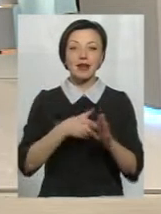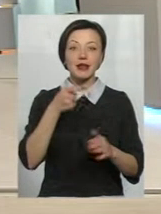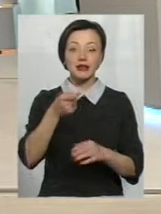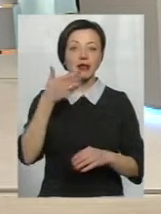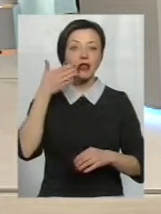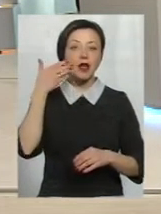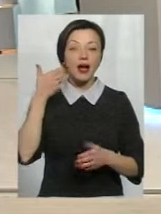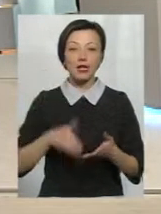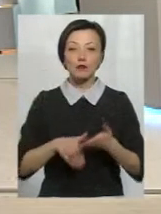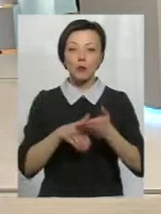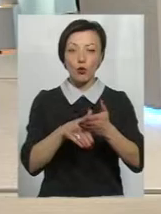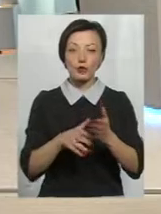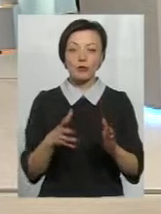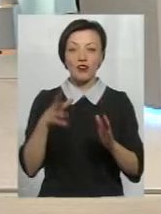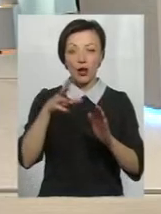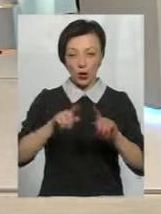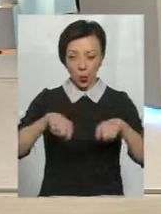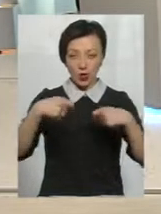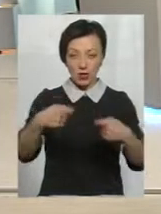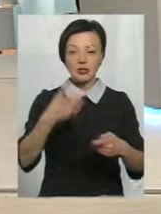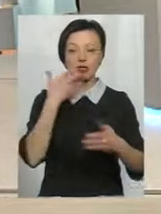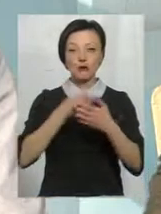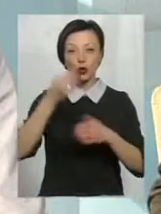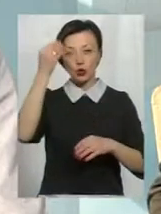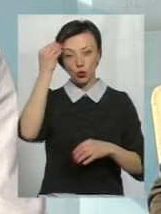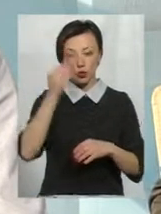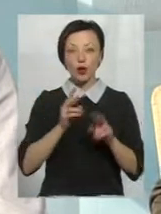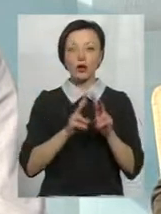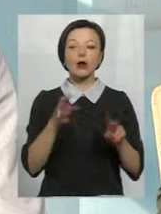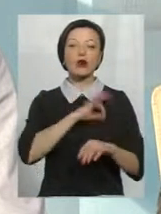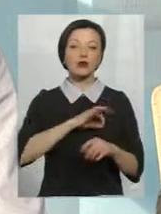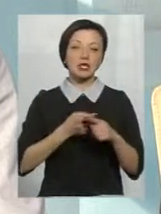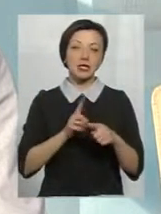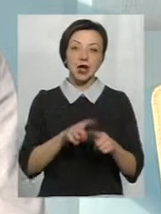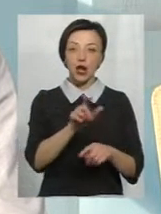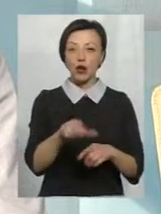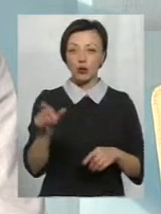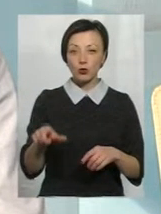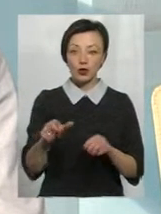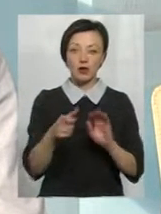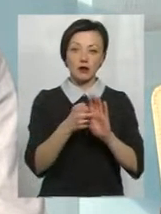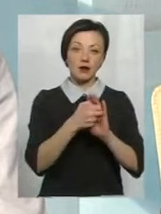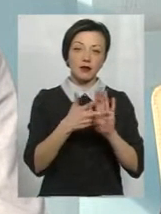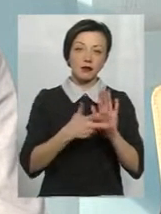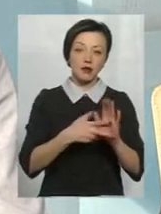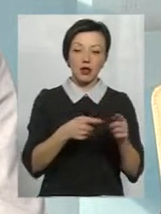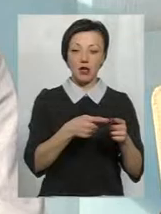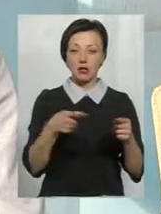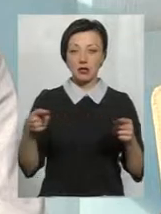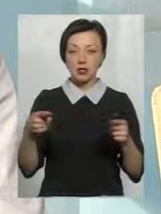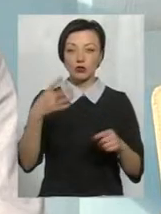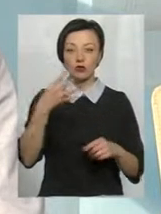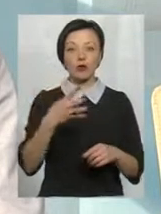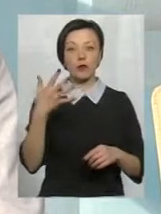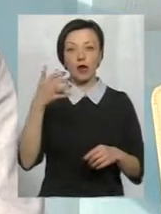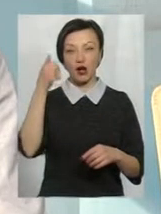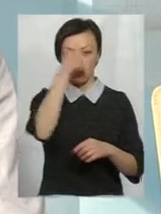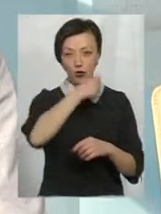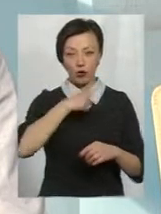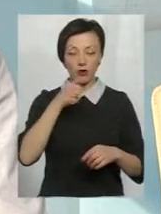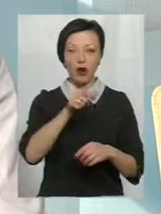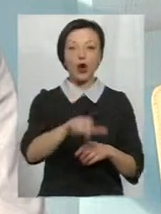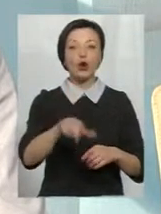донести да, там, свою думку. І давайте подумаємо, хто на ній користується. Це люди переважно 18, там, ну, я думаю, що 45, можливо, років. Тобто